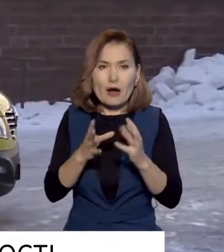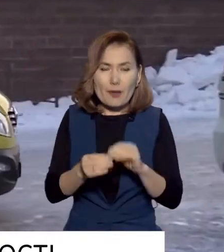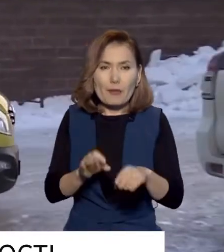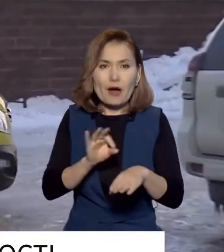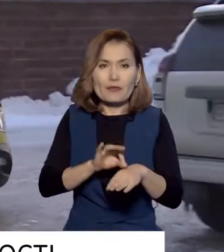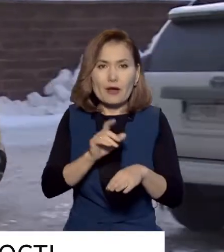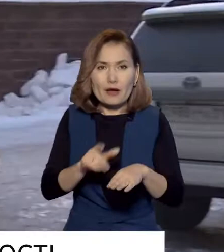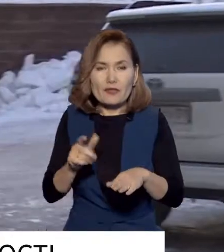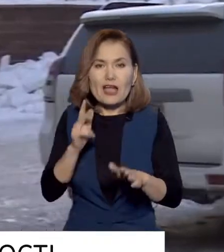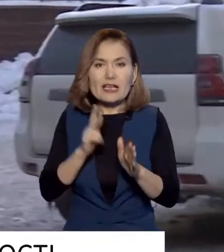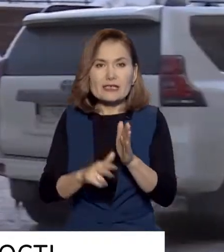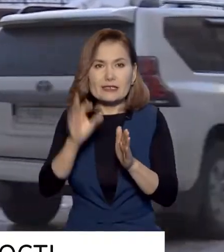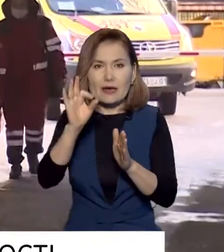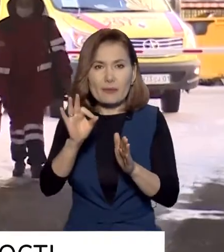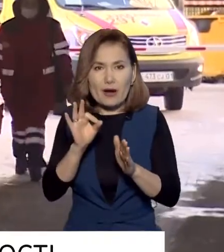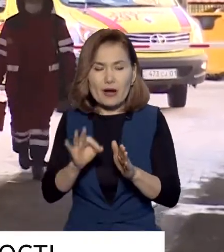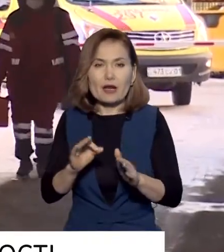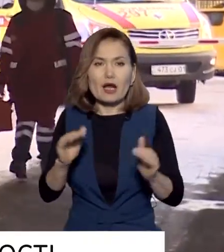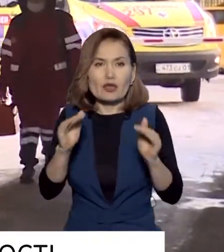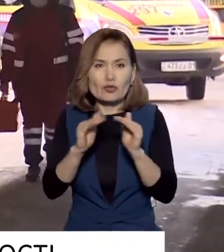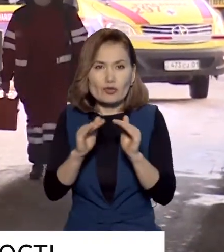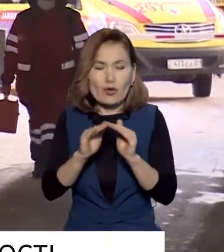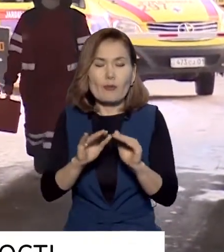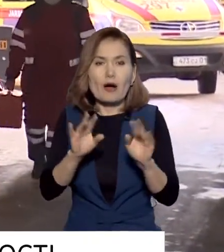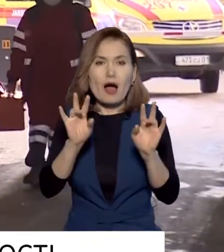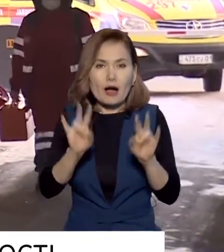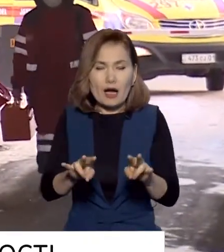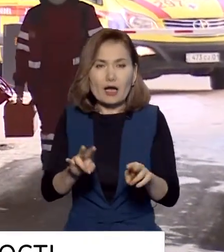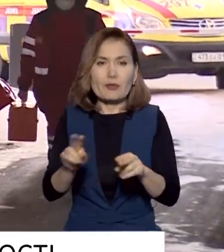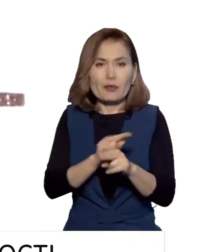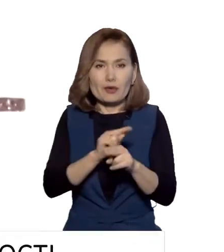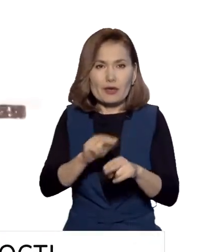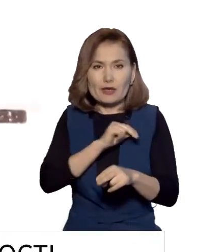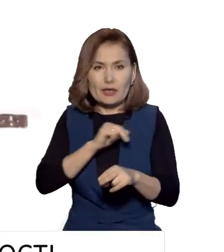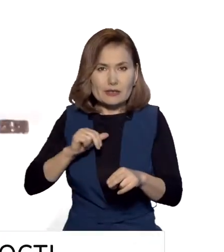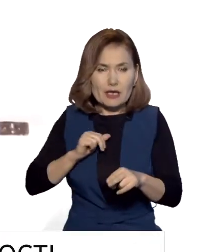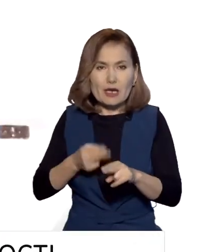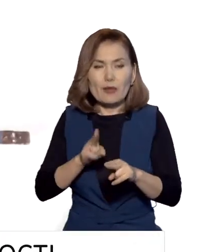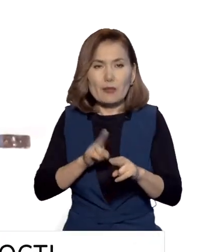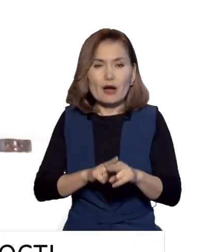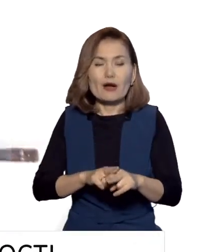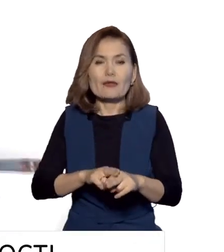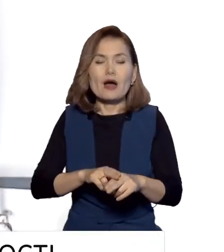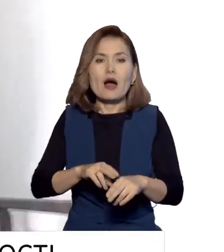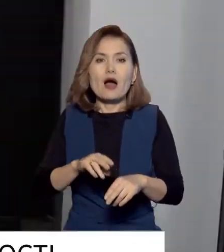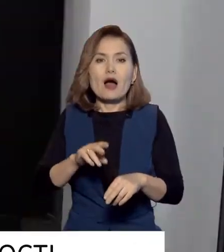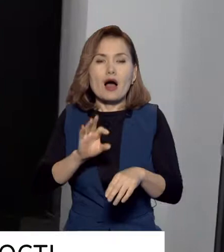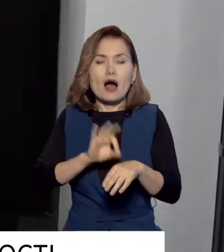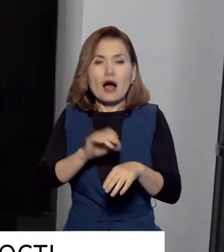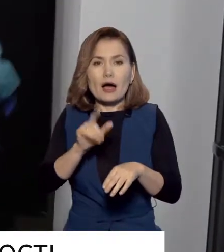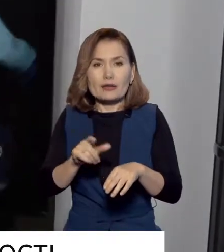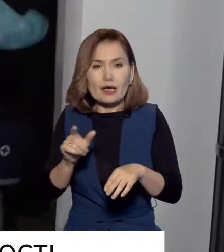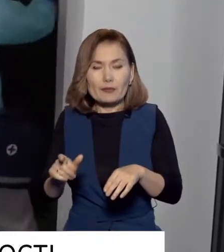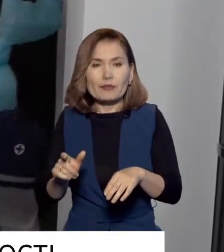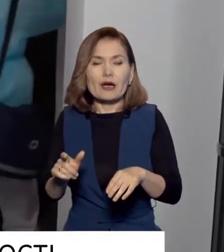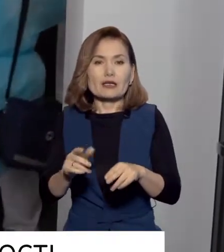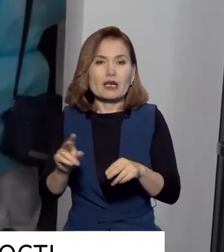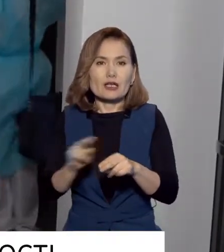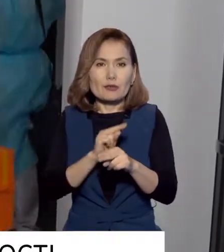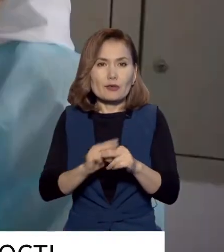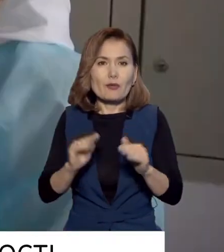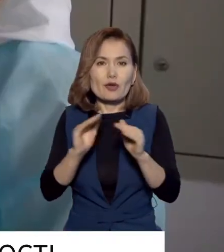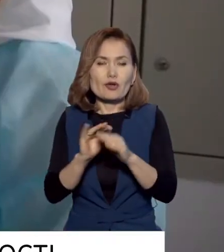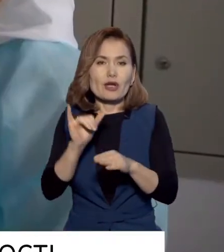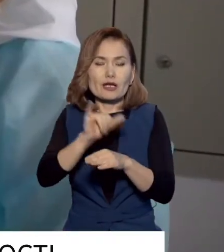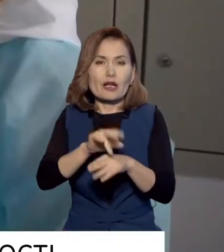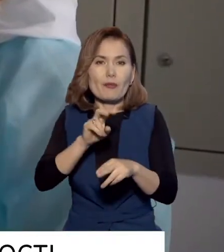яғни 80%-ы амбулаторлы ем қабылдап жатыр. Науқастарды үйде емдеген үшін дәрігерлерге үш жалақы көлемінде қосымша үстемақы